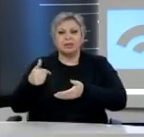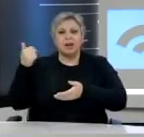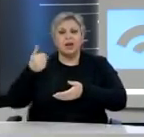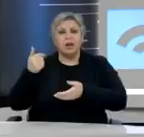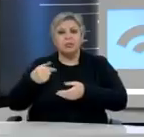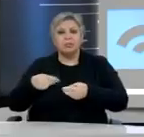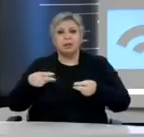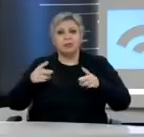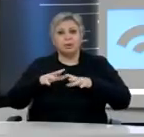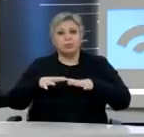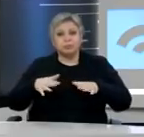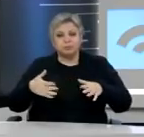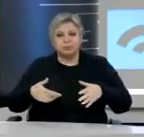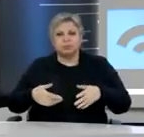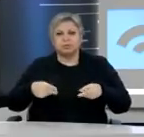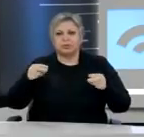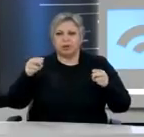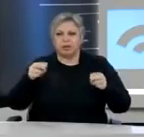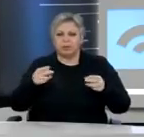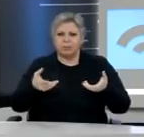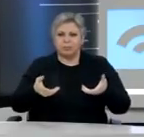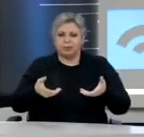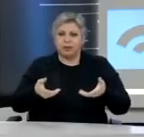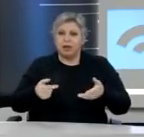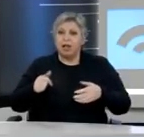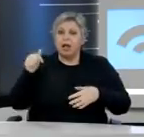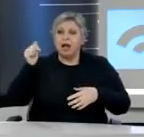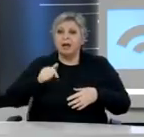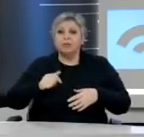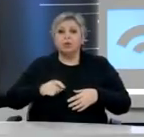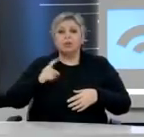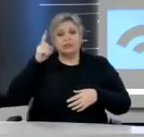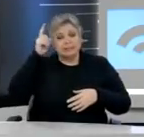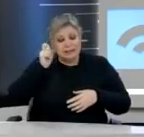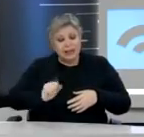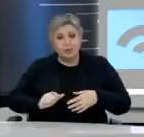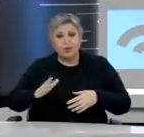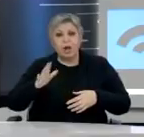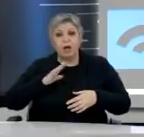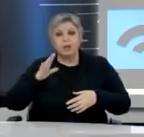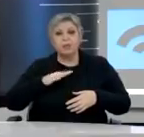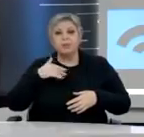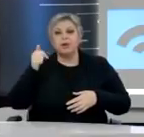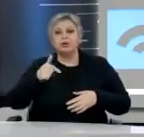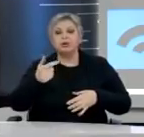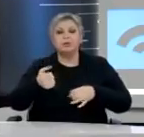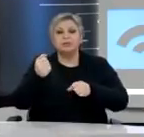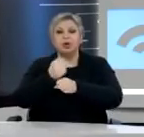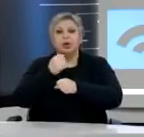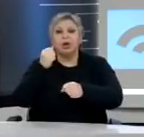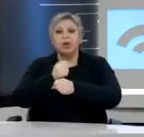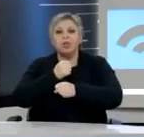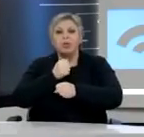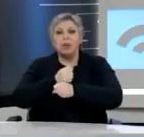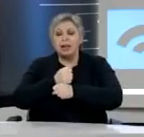και σήμερα είναι στο 18%. Ο ελληνικός λαός ξέρει ότι 350.000 θέσεις εργασίας δημιουργήθηκαν αυτά